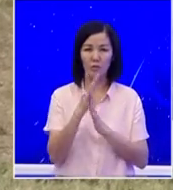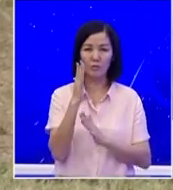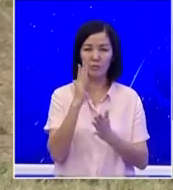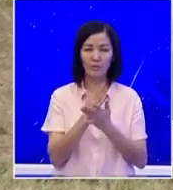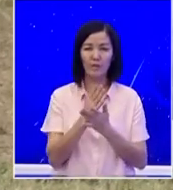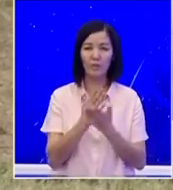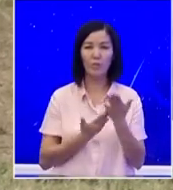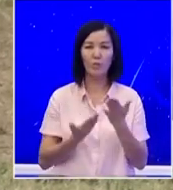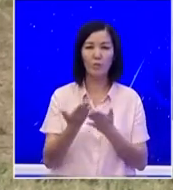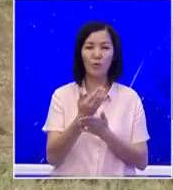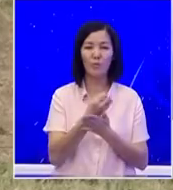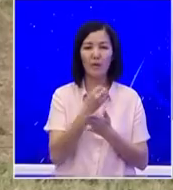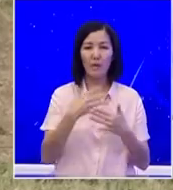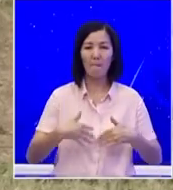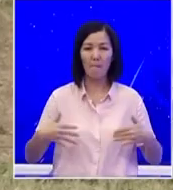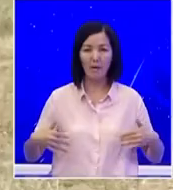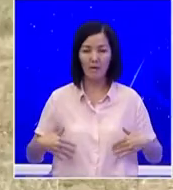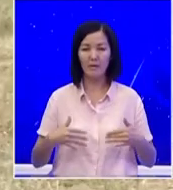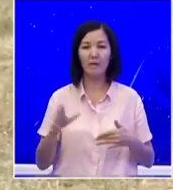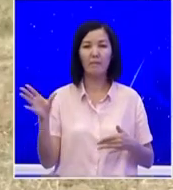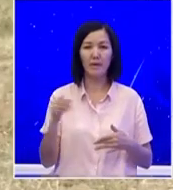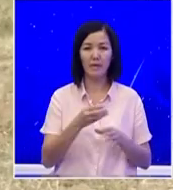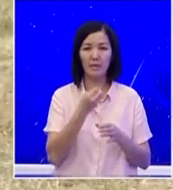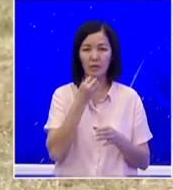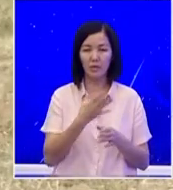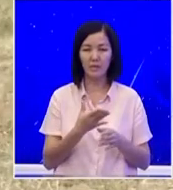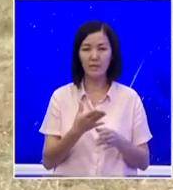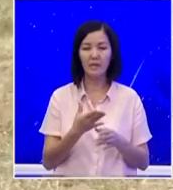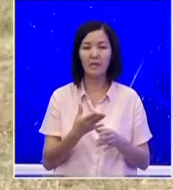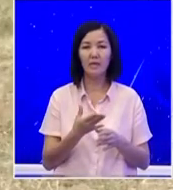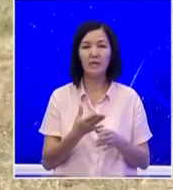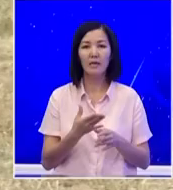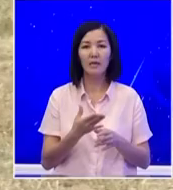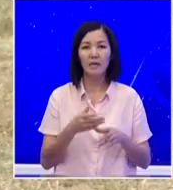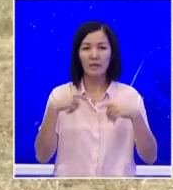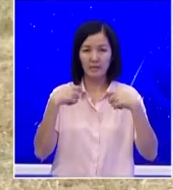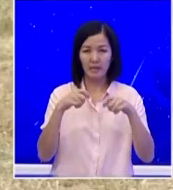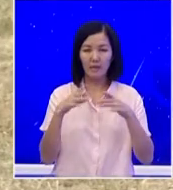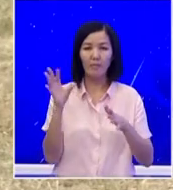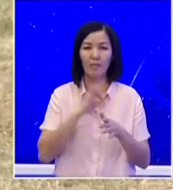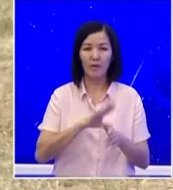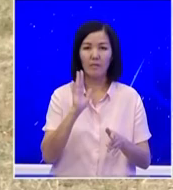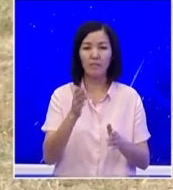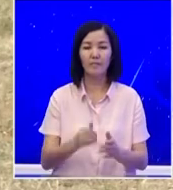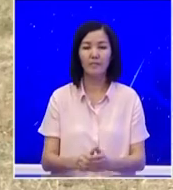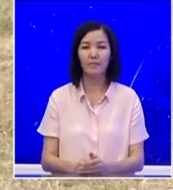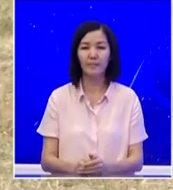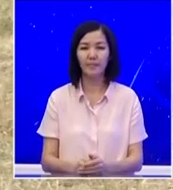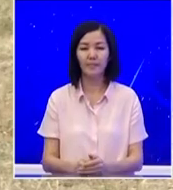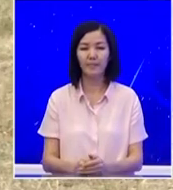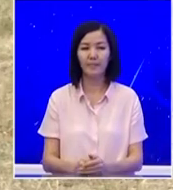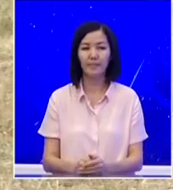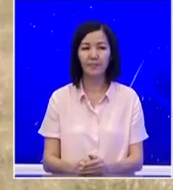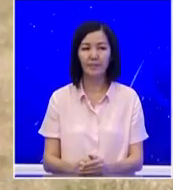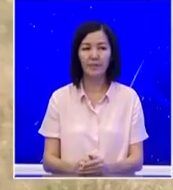өнім. Малымызға да қалған артылған сатып неткенімізге де бәрі жақсы қолайлы болып